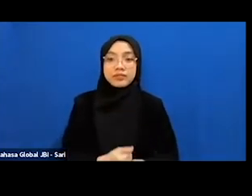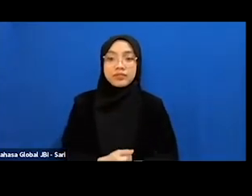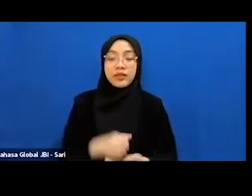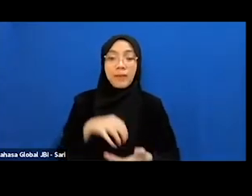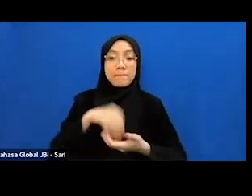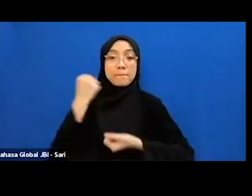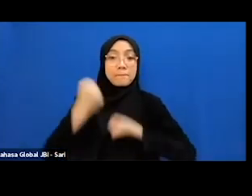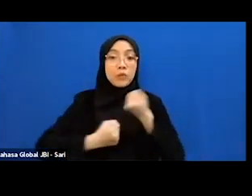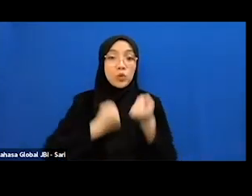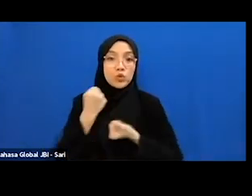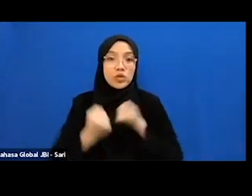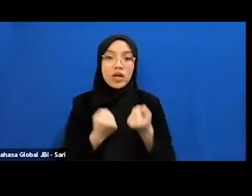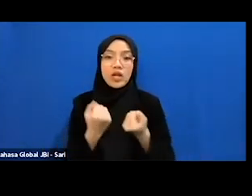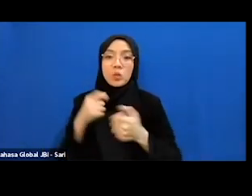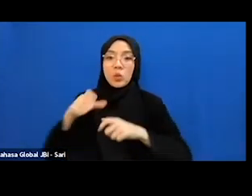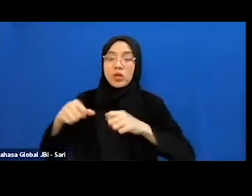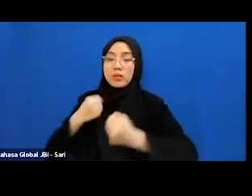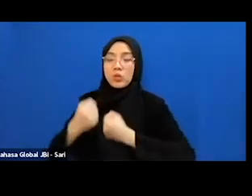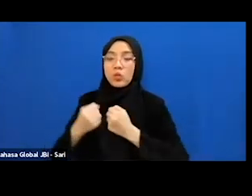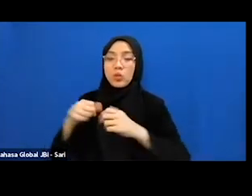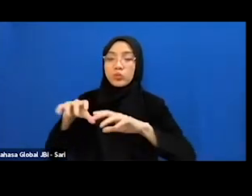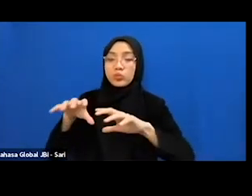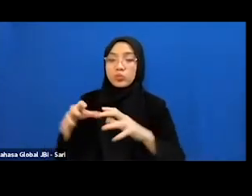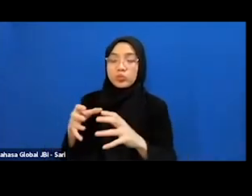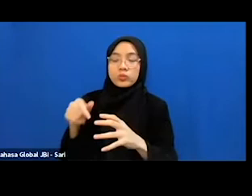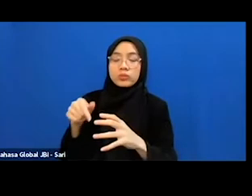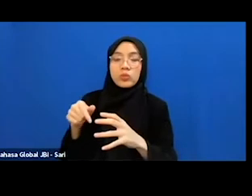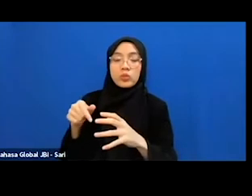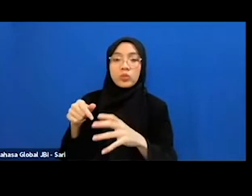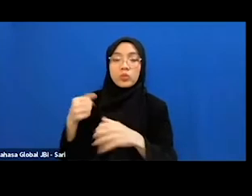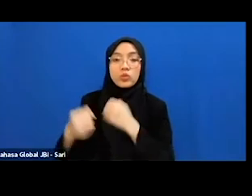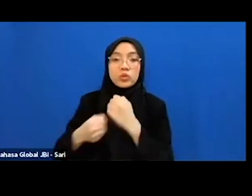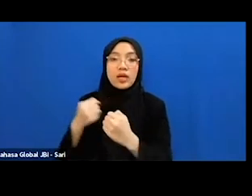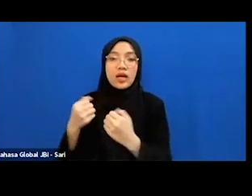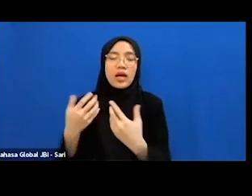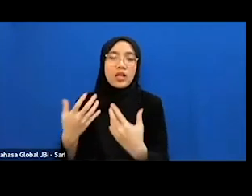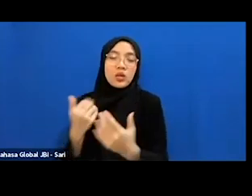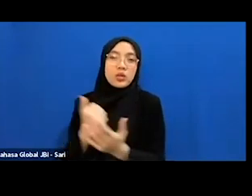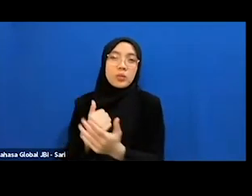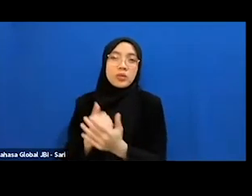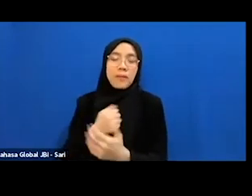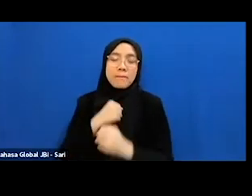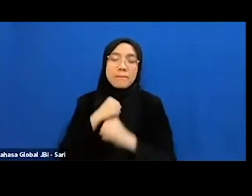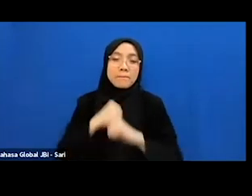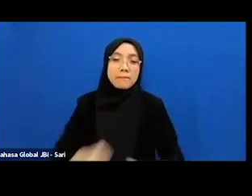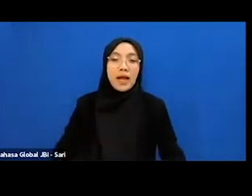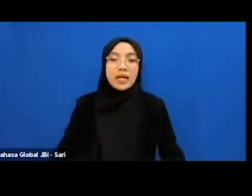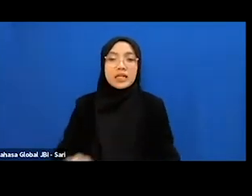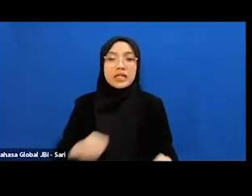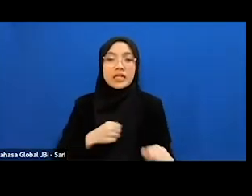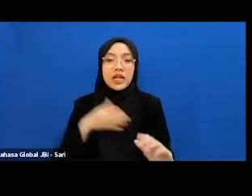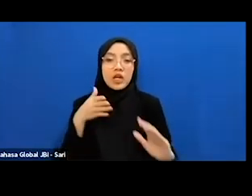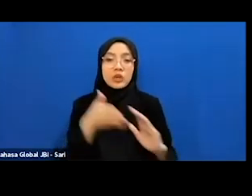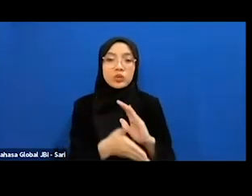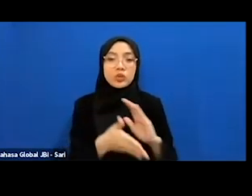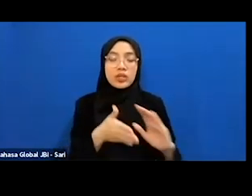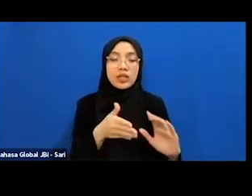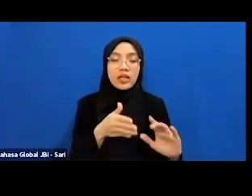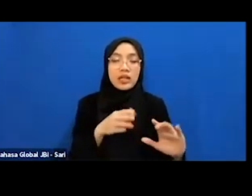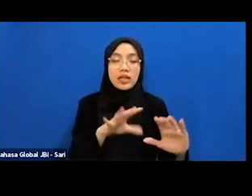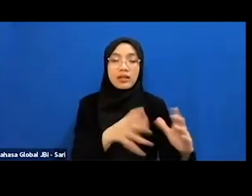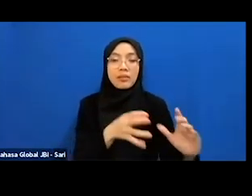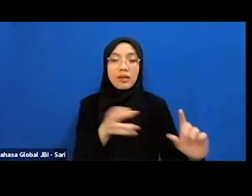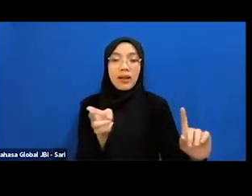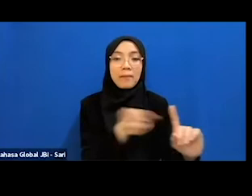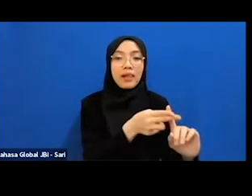perusahaan-perusahaan atau pelaku usaha yang eh apa yang dengan berani menempelkan label tadi